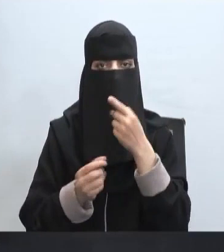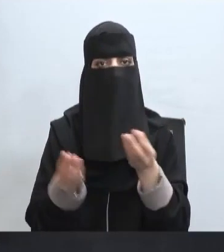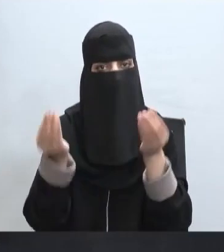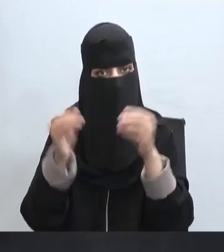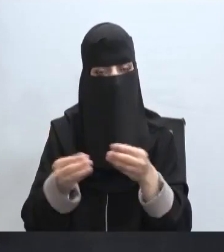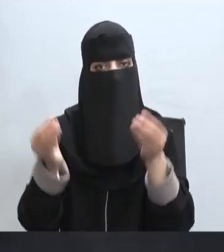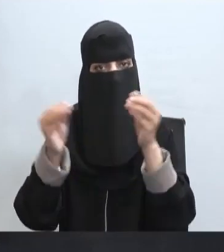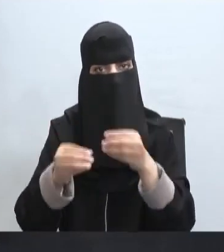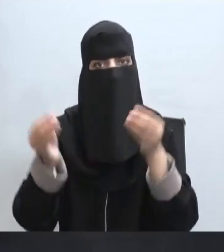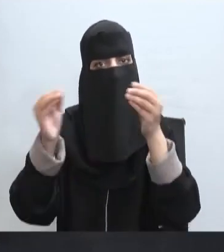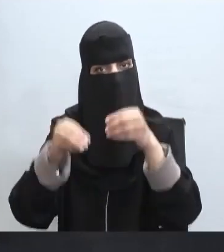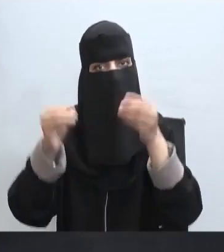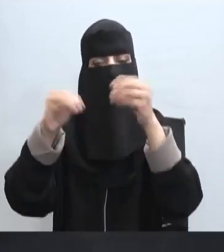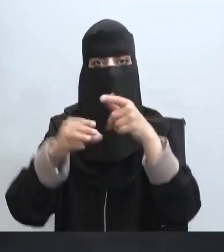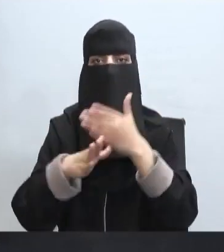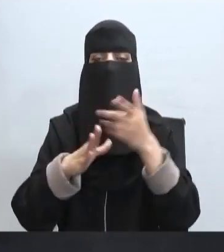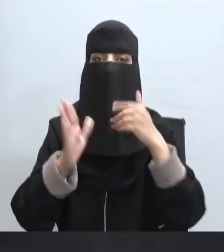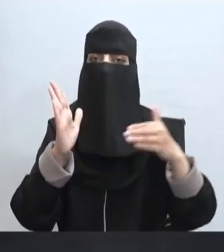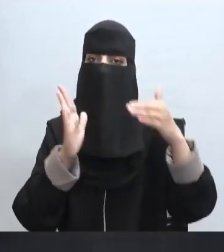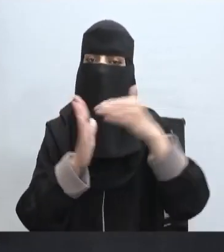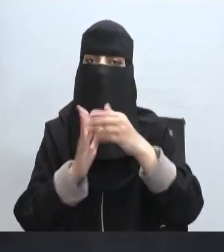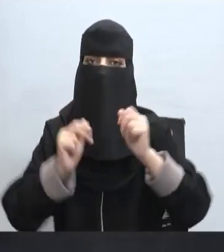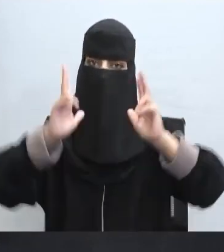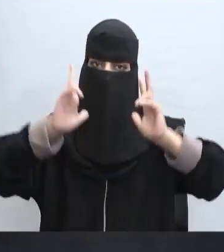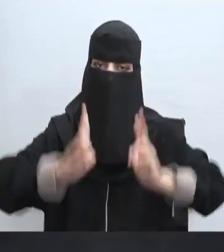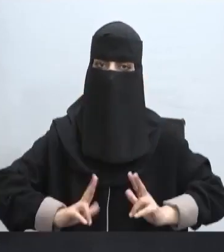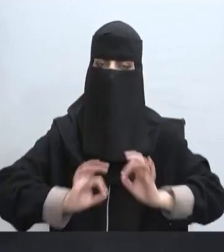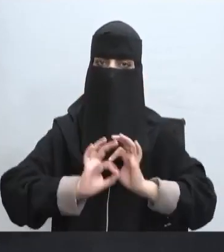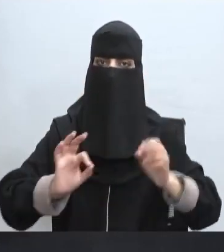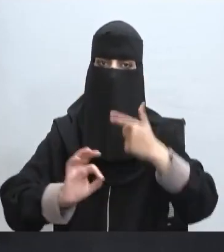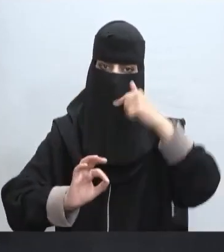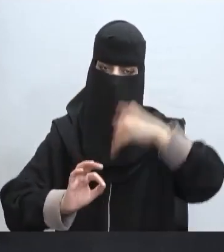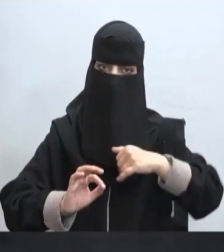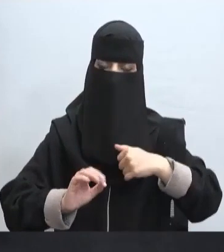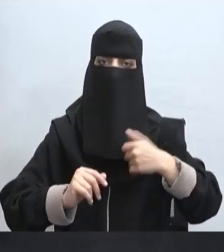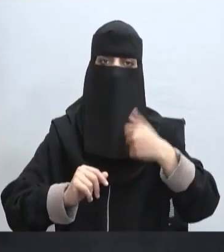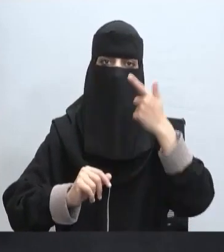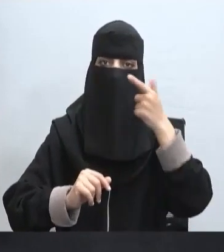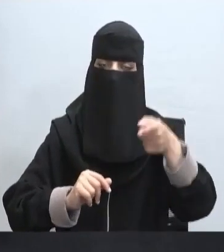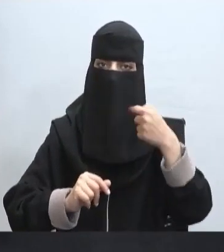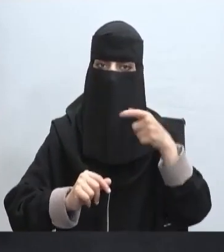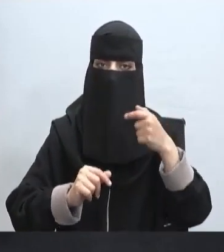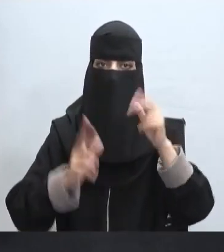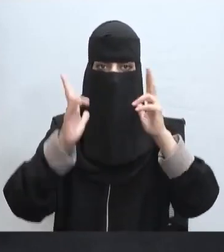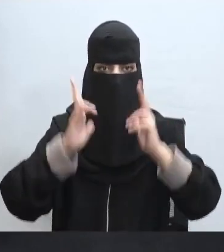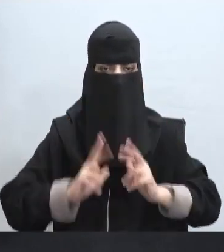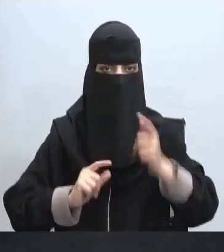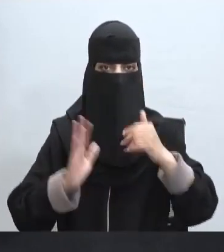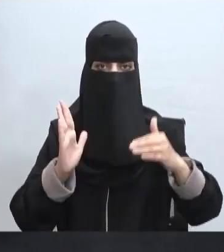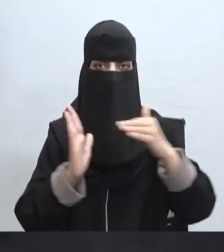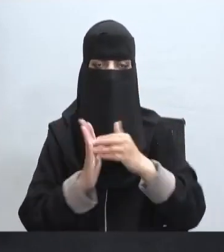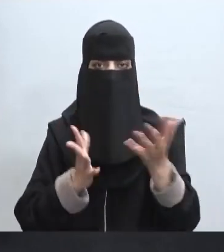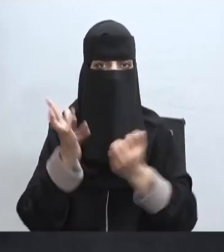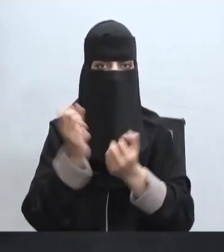وستزيد وستزيد وبالتالي تحقق لك الثروه التي تريدها والحياه التي الكريمه التي تحقق لك